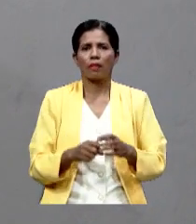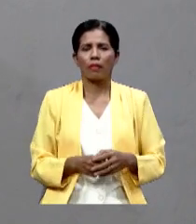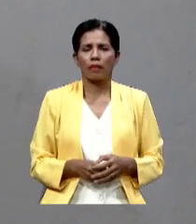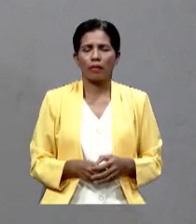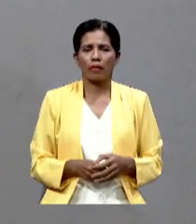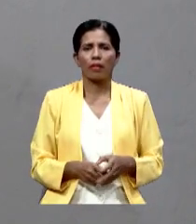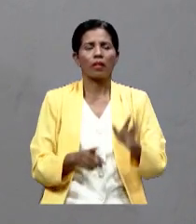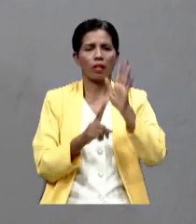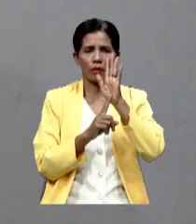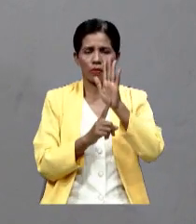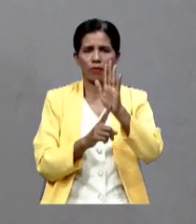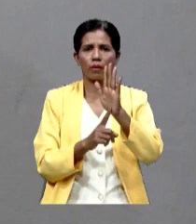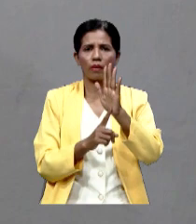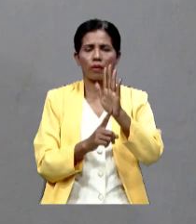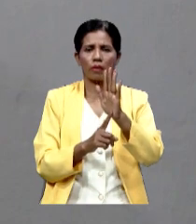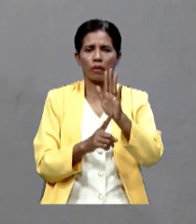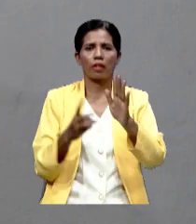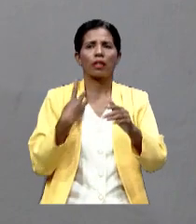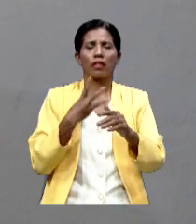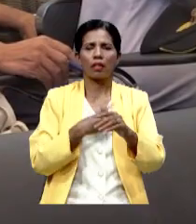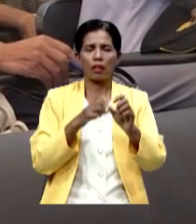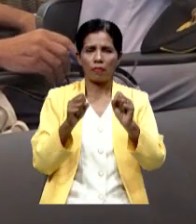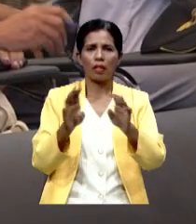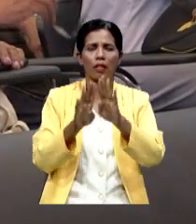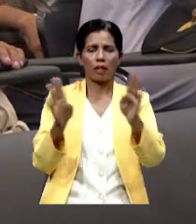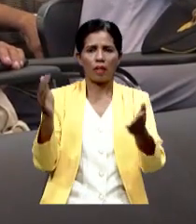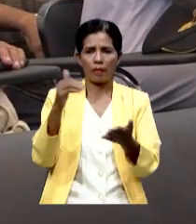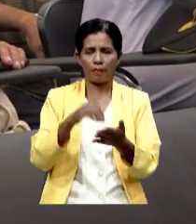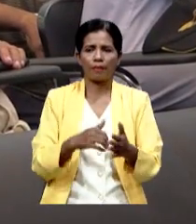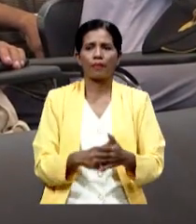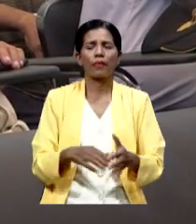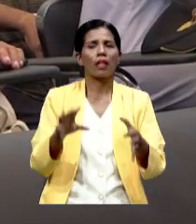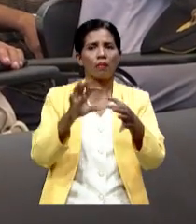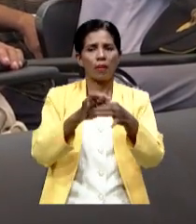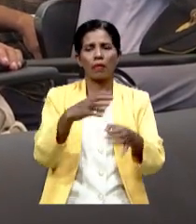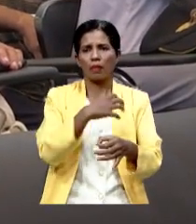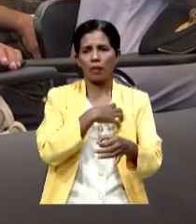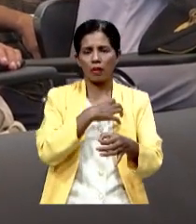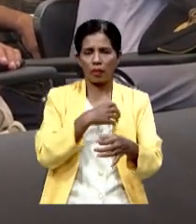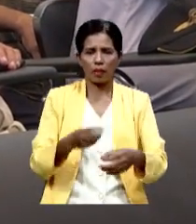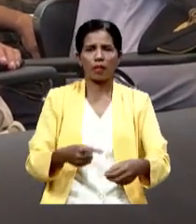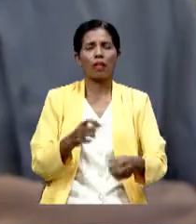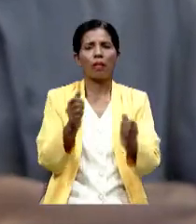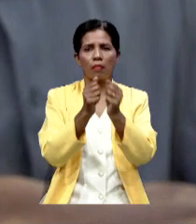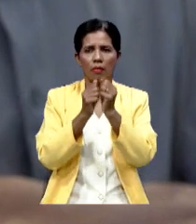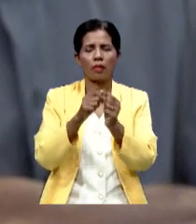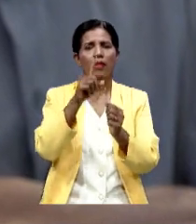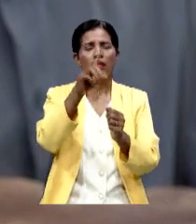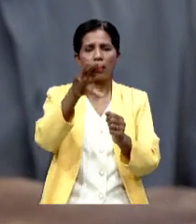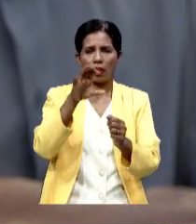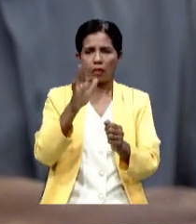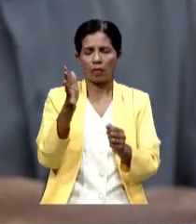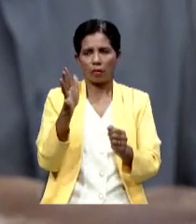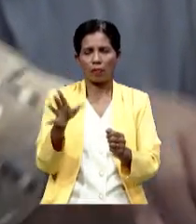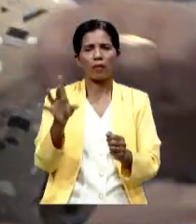sai base legal ida para atu bele kreativa fali. Antes ne membro polisi nebe reforma ona hamutu katus ida lima nulur